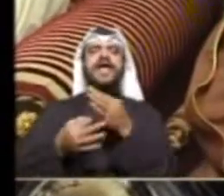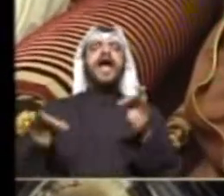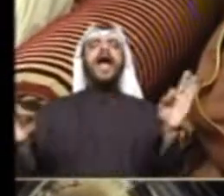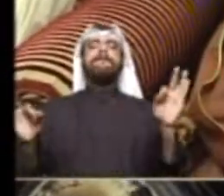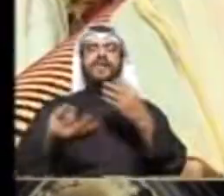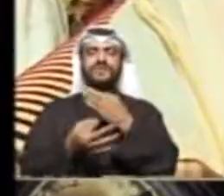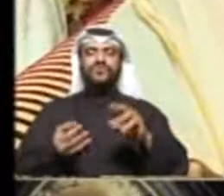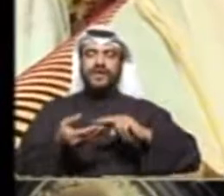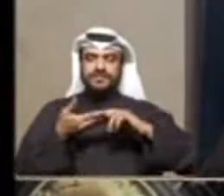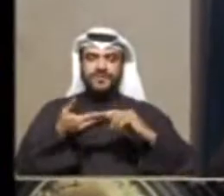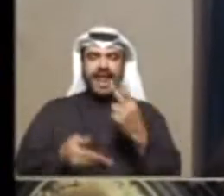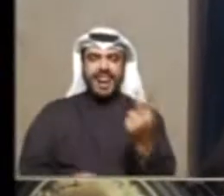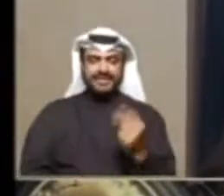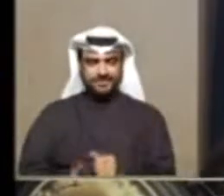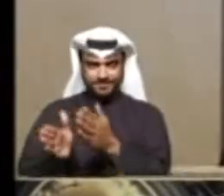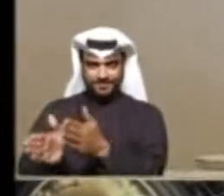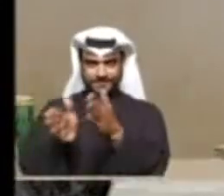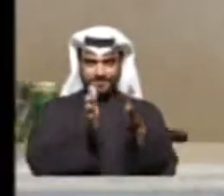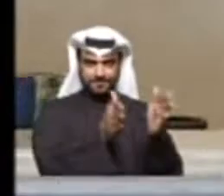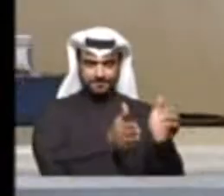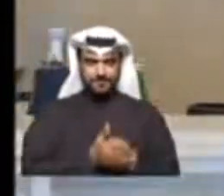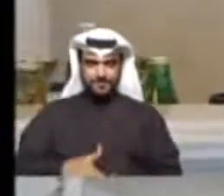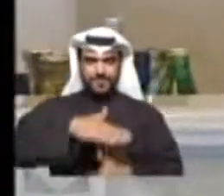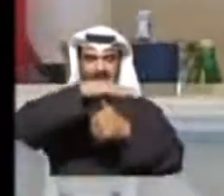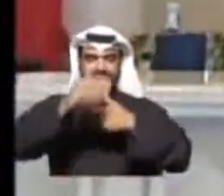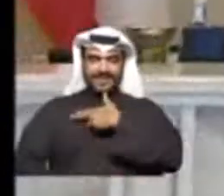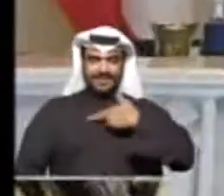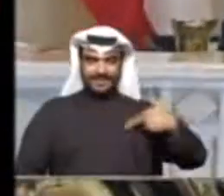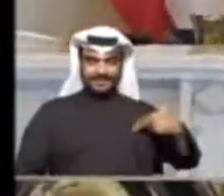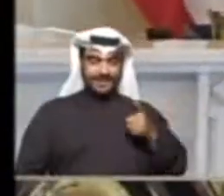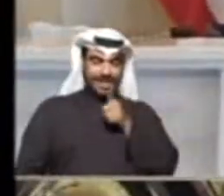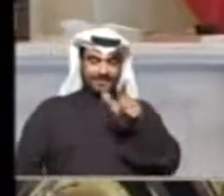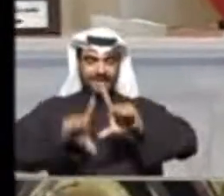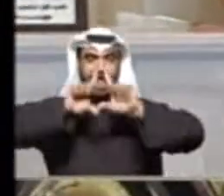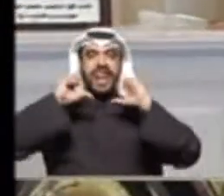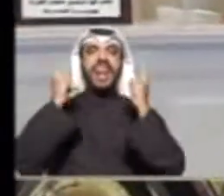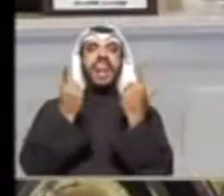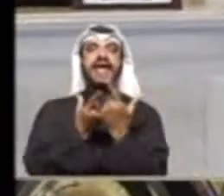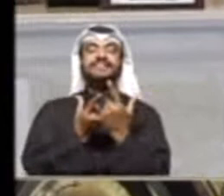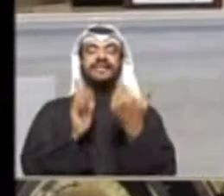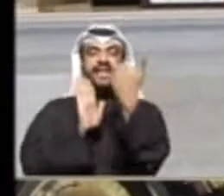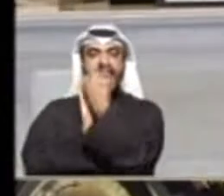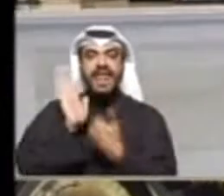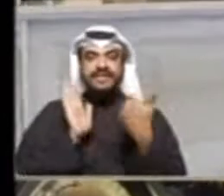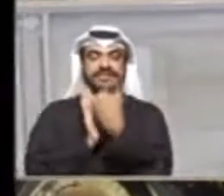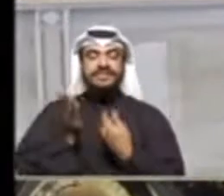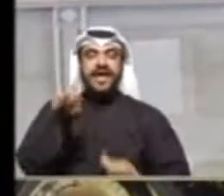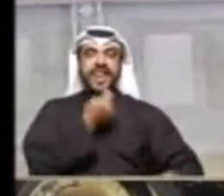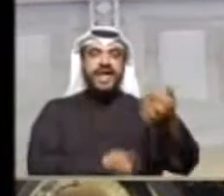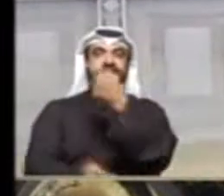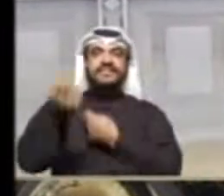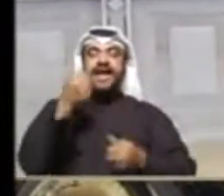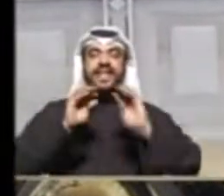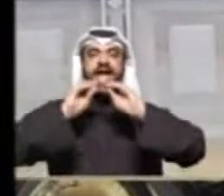ذات الاهتمام المشترك. كما اطلع مجلس الوزراء على توصية لجنة الشؤون الاقتصادية بشأن مشروع الممر الإقليمي